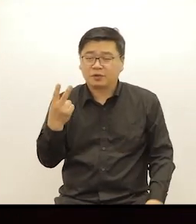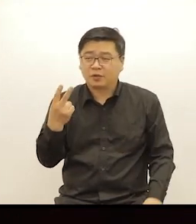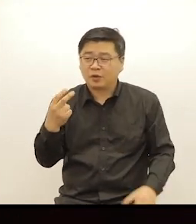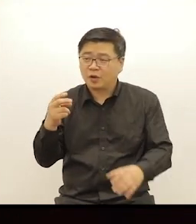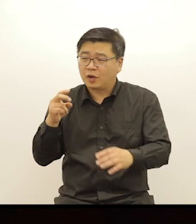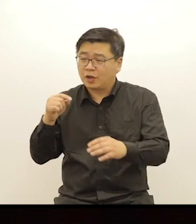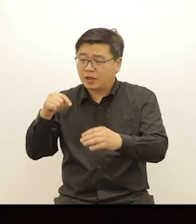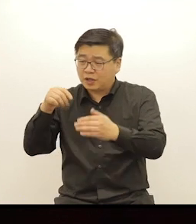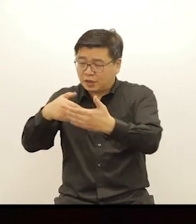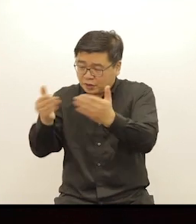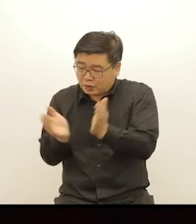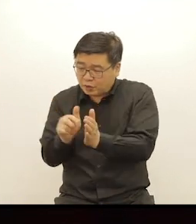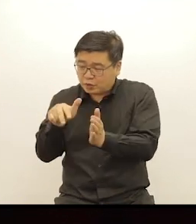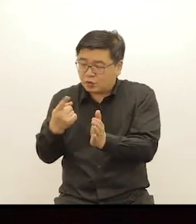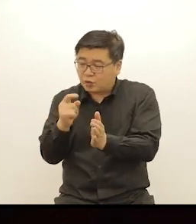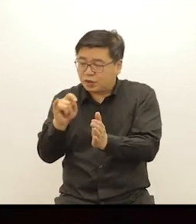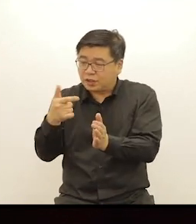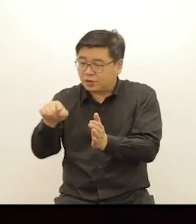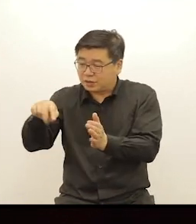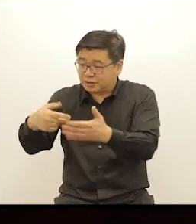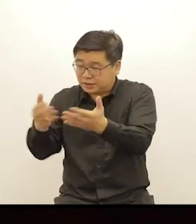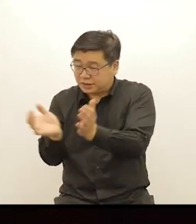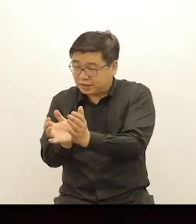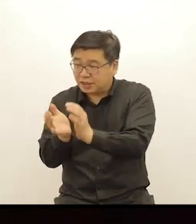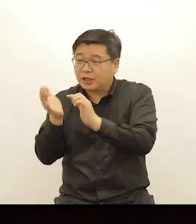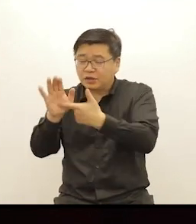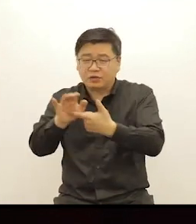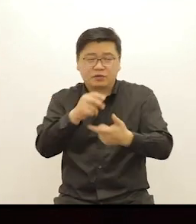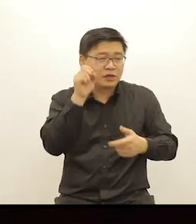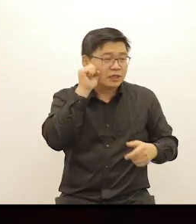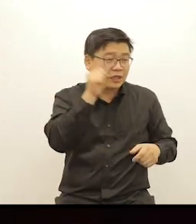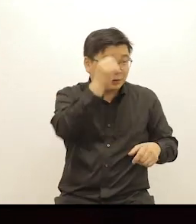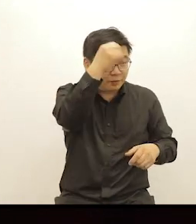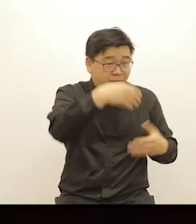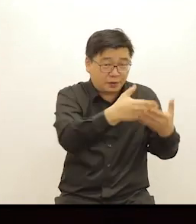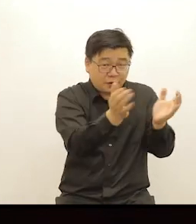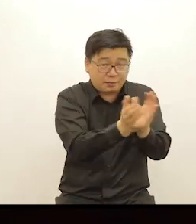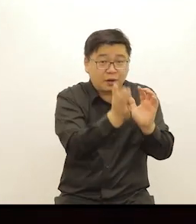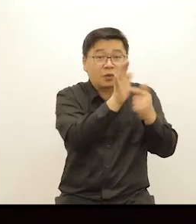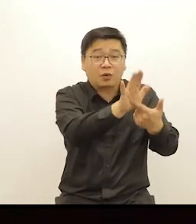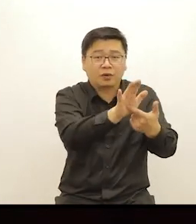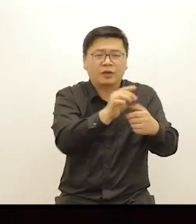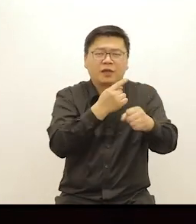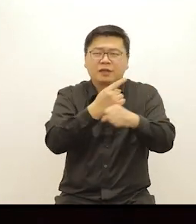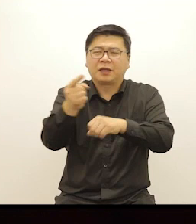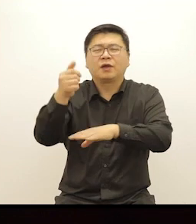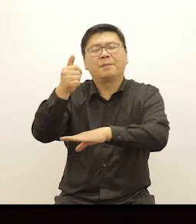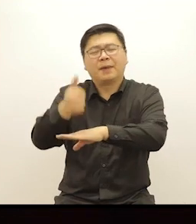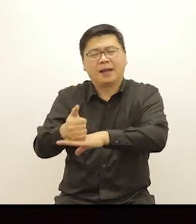앙상블 조이너스건 뭐 새벽별이던 아마 그 이후로 잡아야 될 것 같고요. 네. 그렇게 되면은